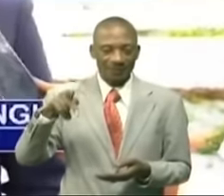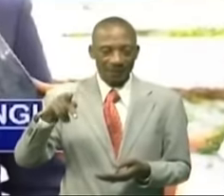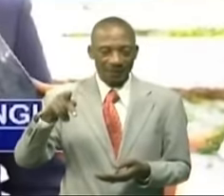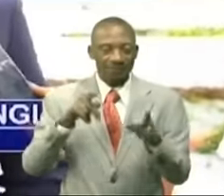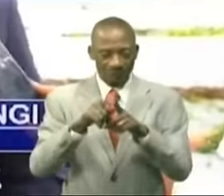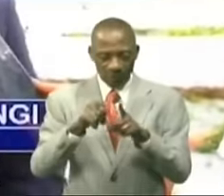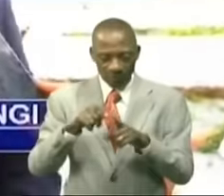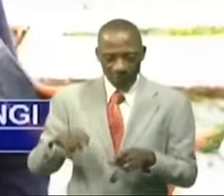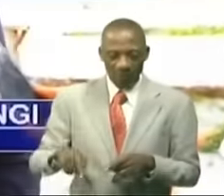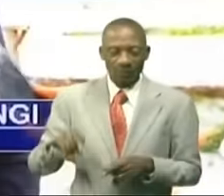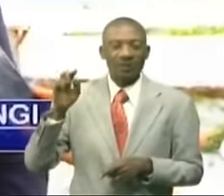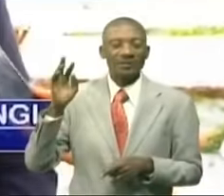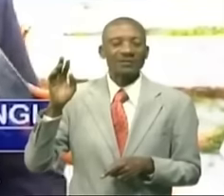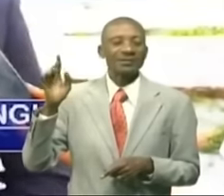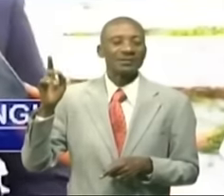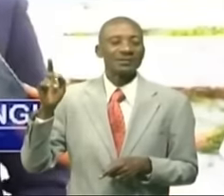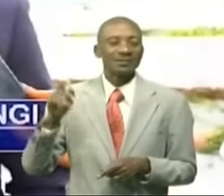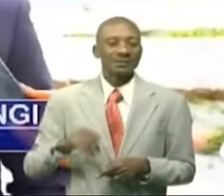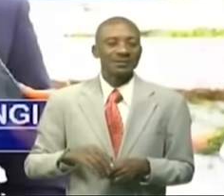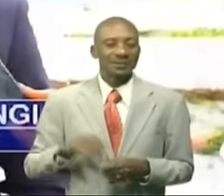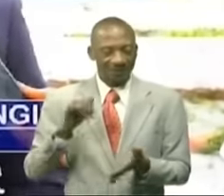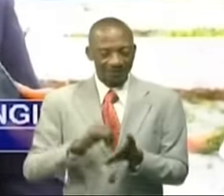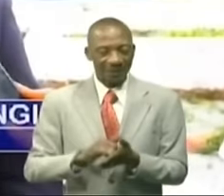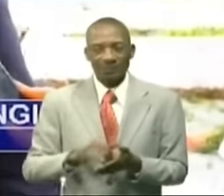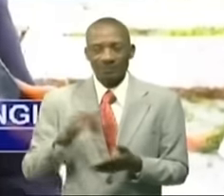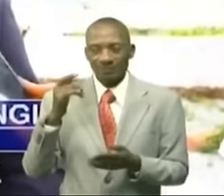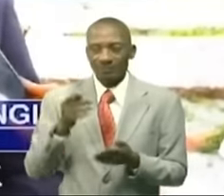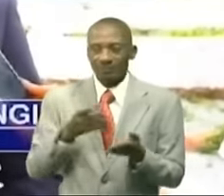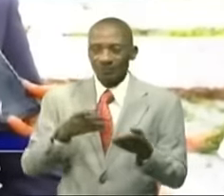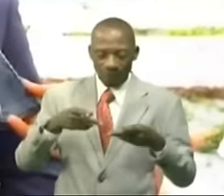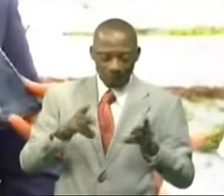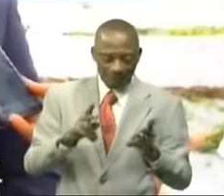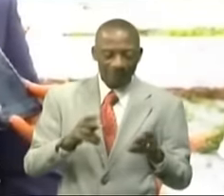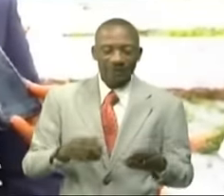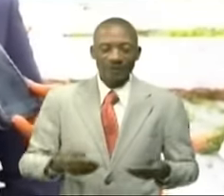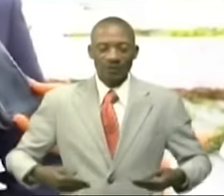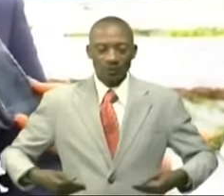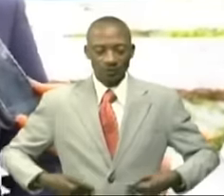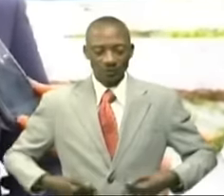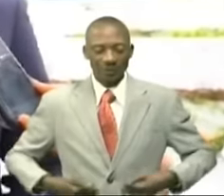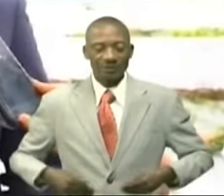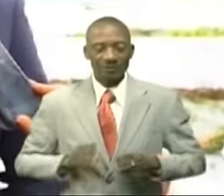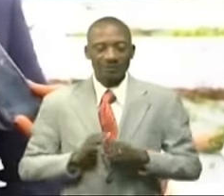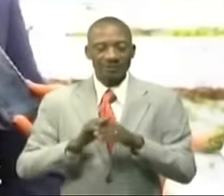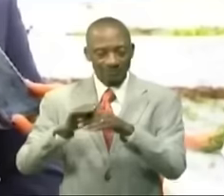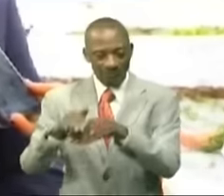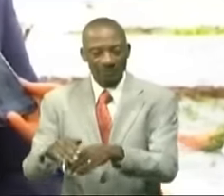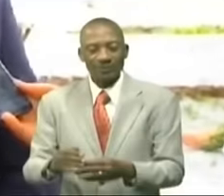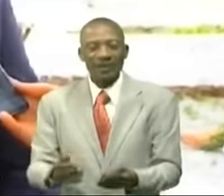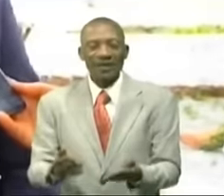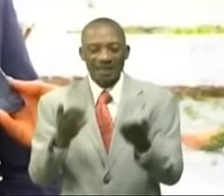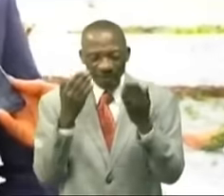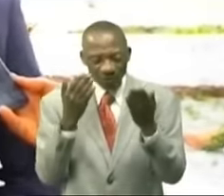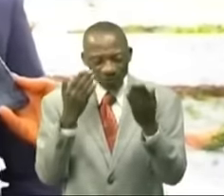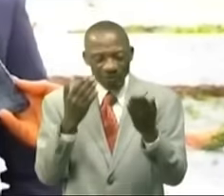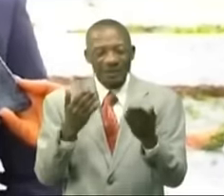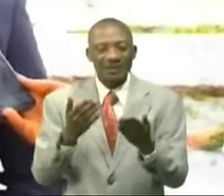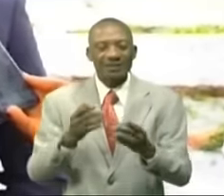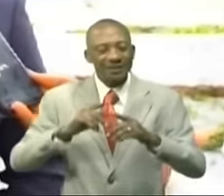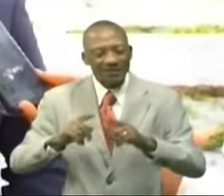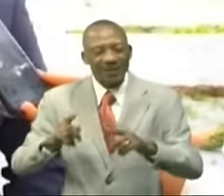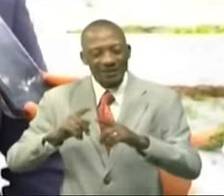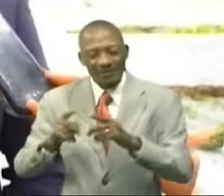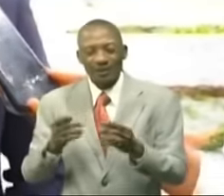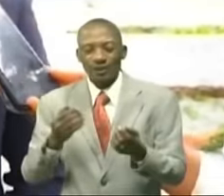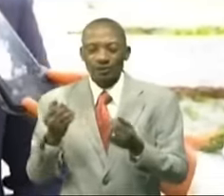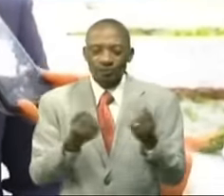étant autorité provinciale devait mettre à notre disposition. Et chose qu'il a reçue vraiment avec cœur, comme un bon père de